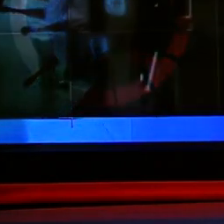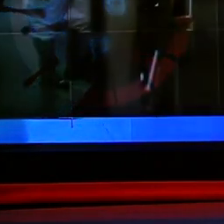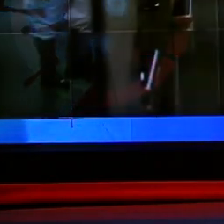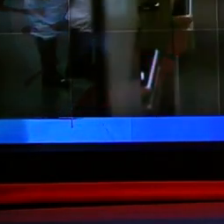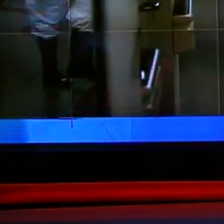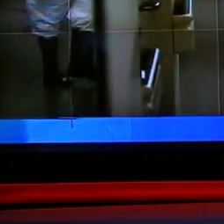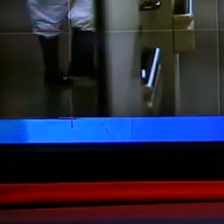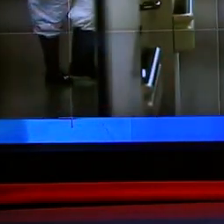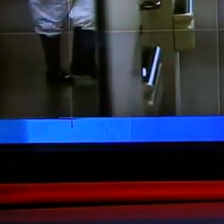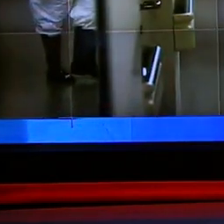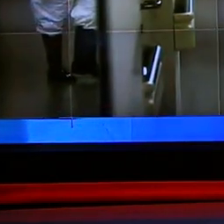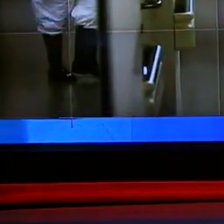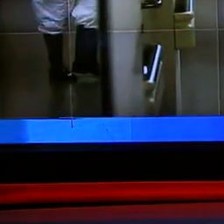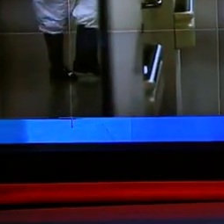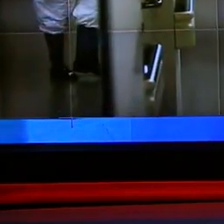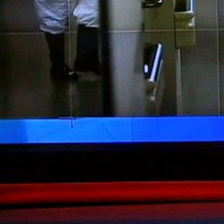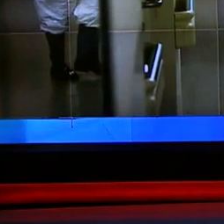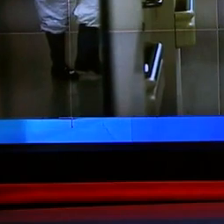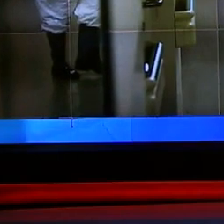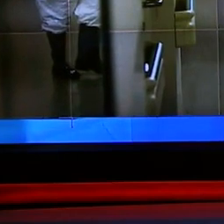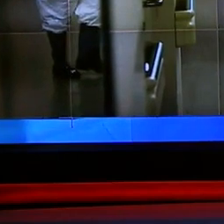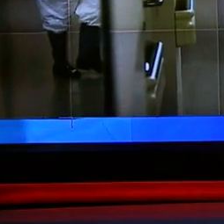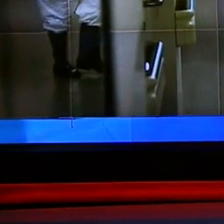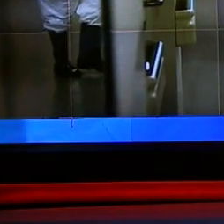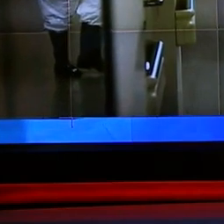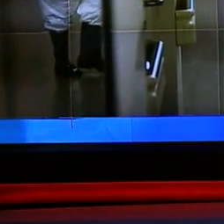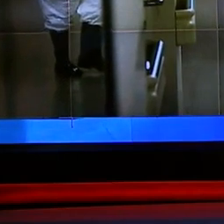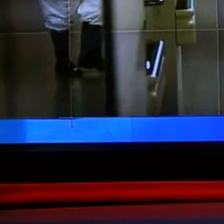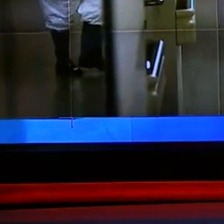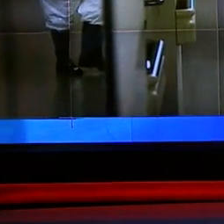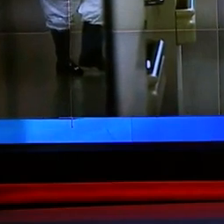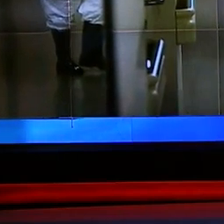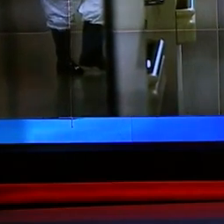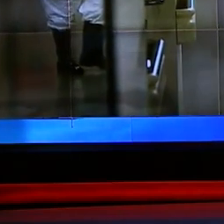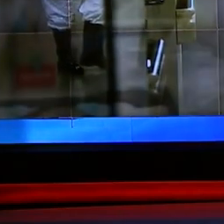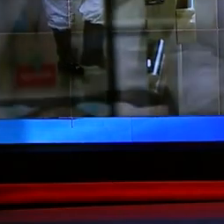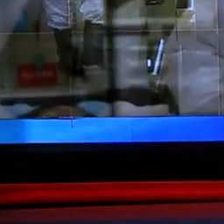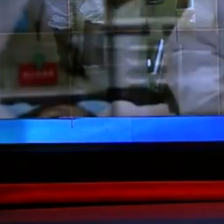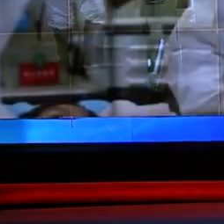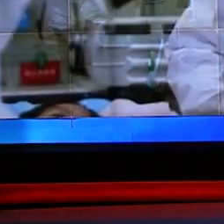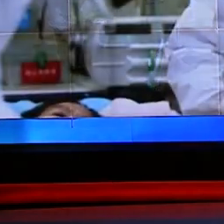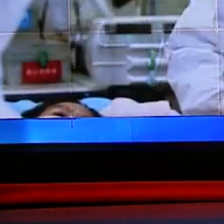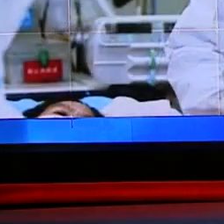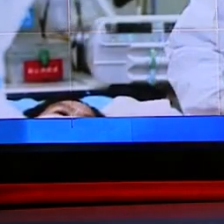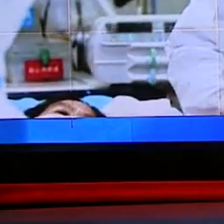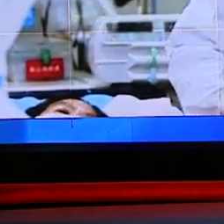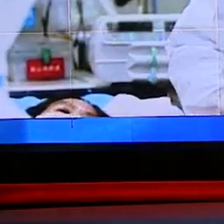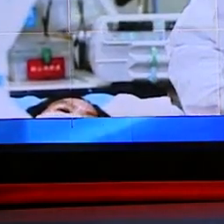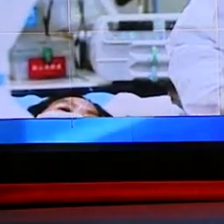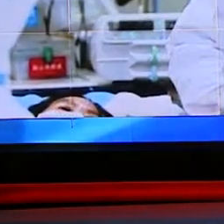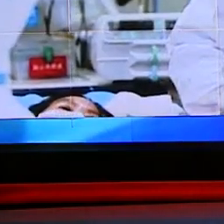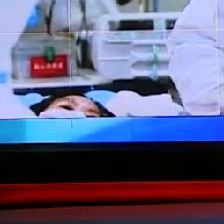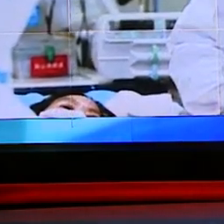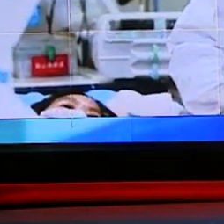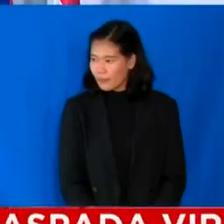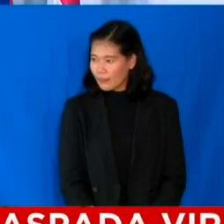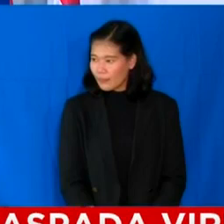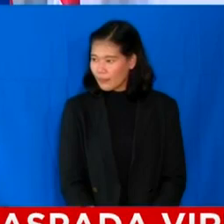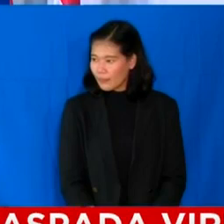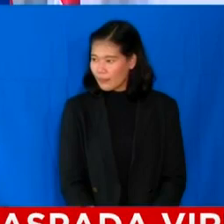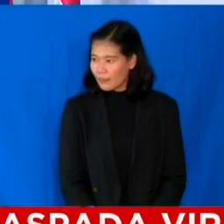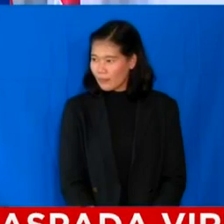kepada Menteri Kesehatan pemerintah daerah tidak dibenarkan melakukan psbb tanpa persetujuan dari menteri kesehatan